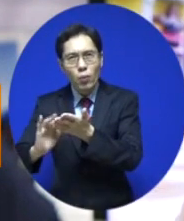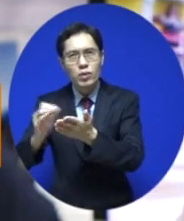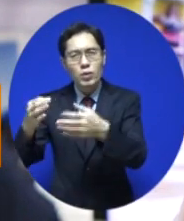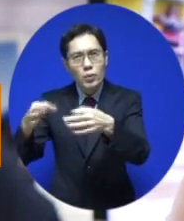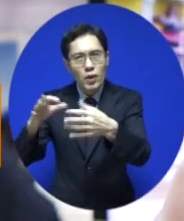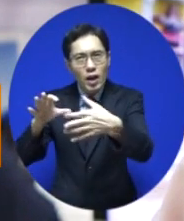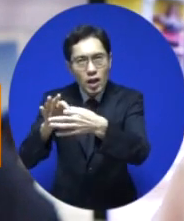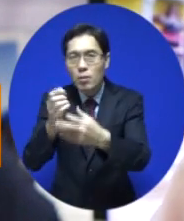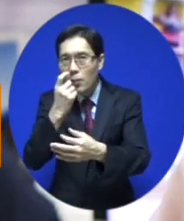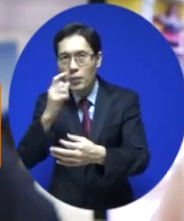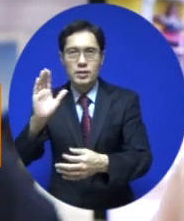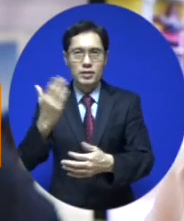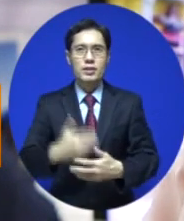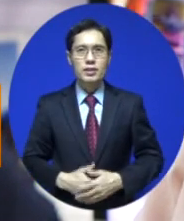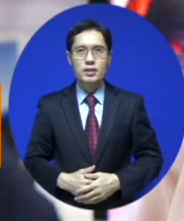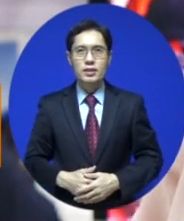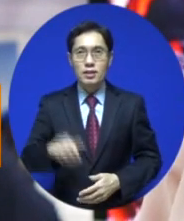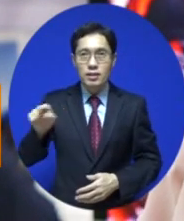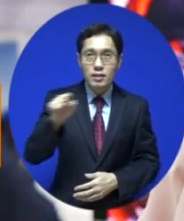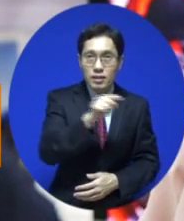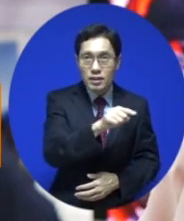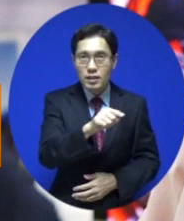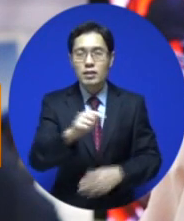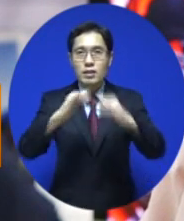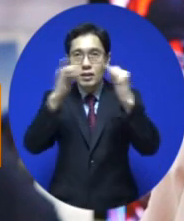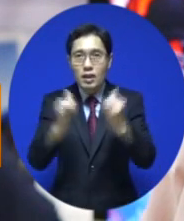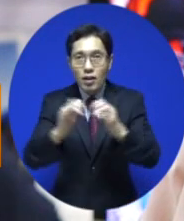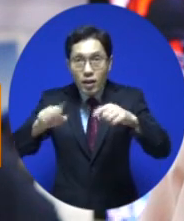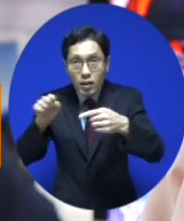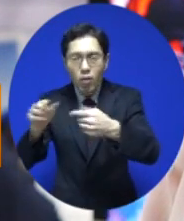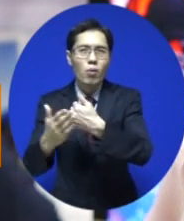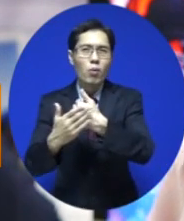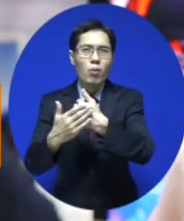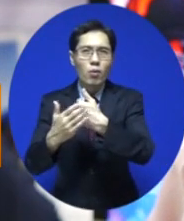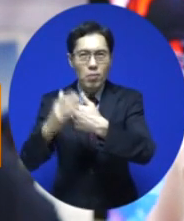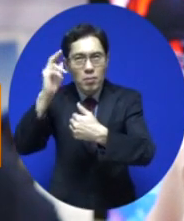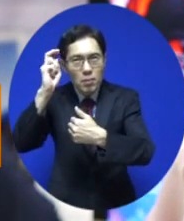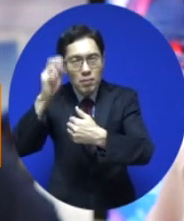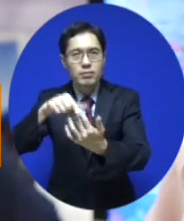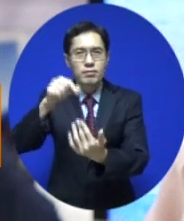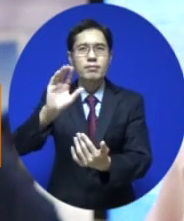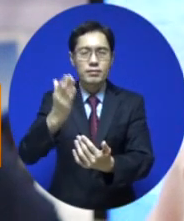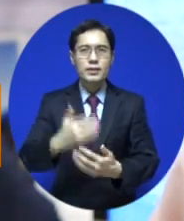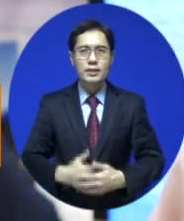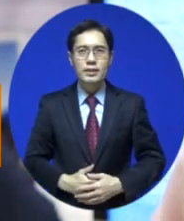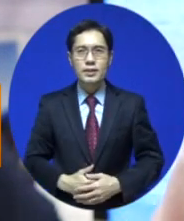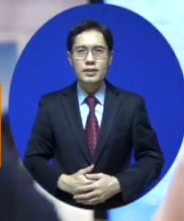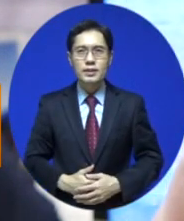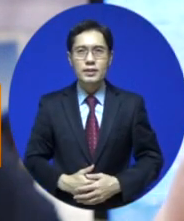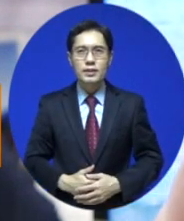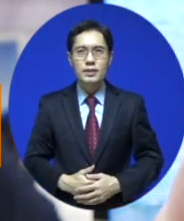이런 것처럼 실무적인 과목을 또 많이 배우고 그런 면에서 직접 사회에 나갔을 때 조금 더 도움이 되지 않을까 싶어서 제가 선택한 것도 있고